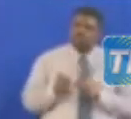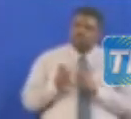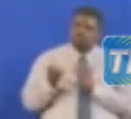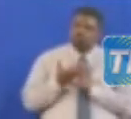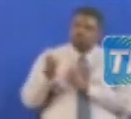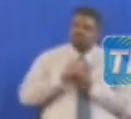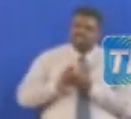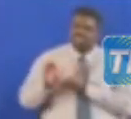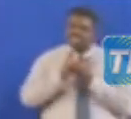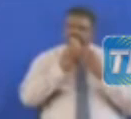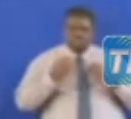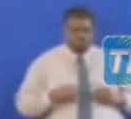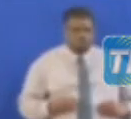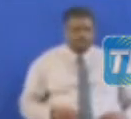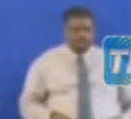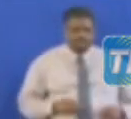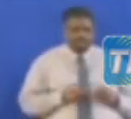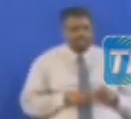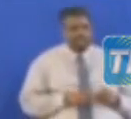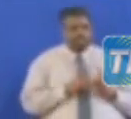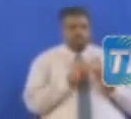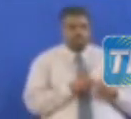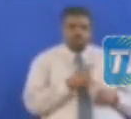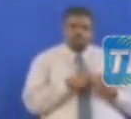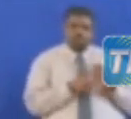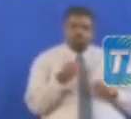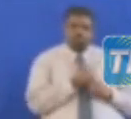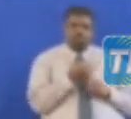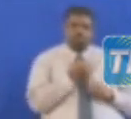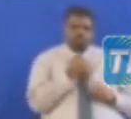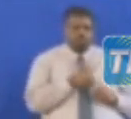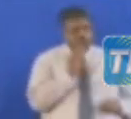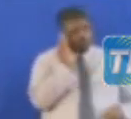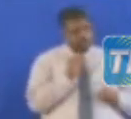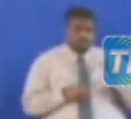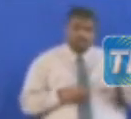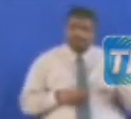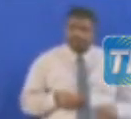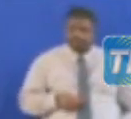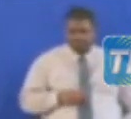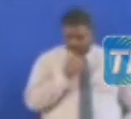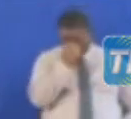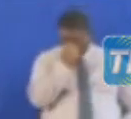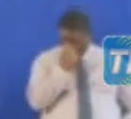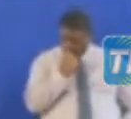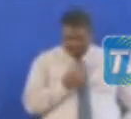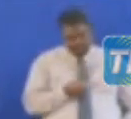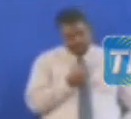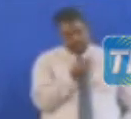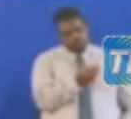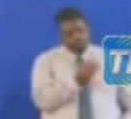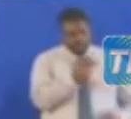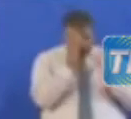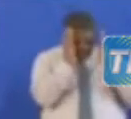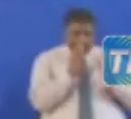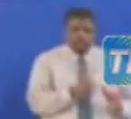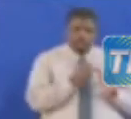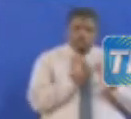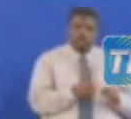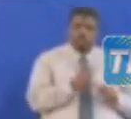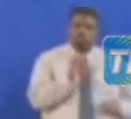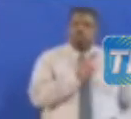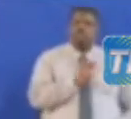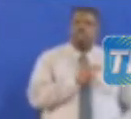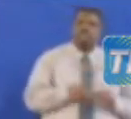za msingi na sekondari waliopo katika utumishi wa umma, kuendesha mashauri ya nidhamu kwa walimu katika ngazi ya